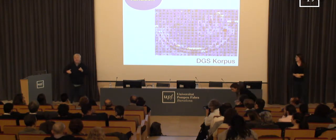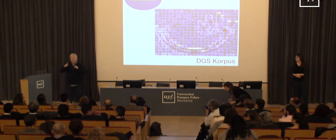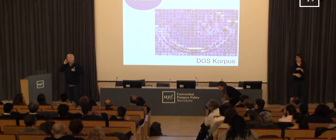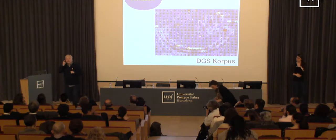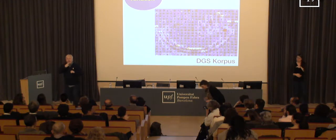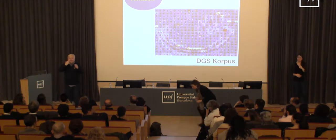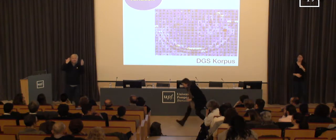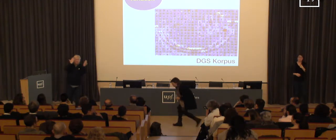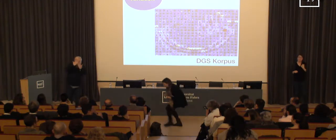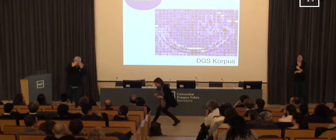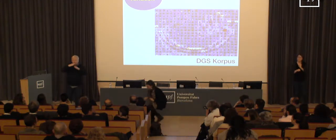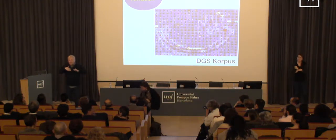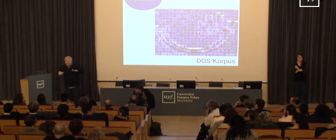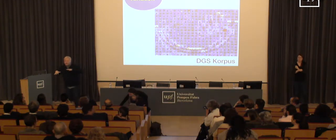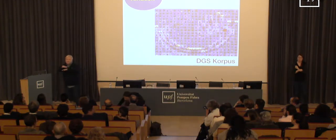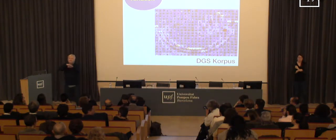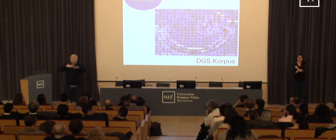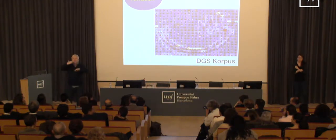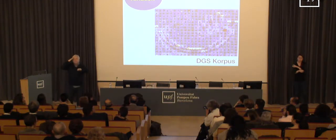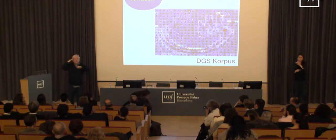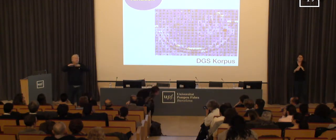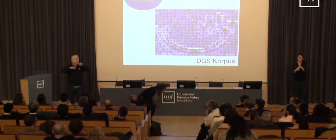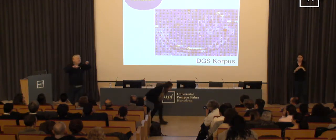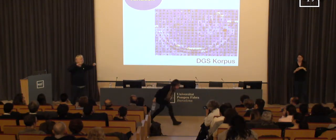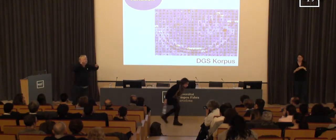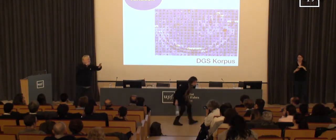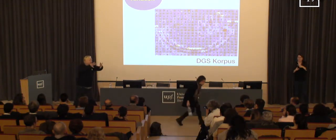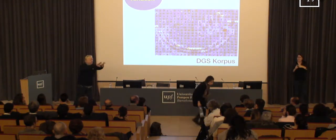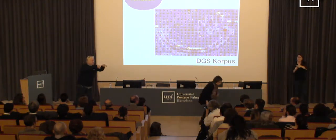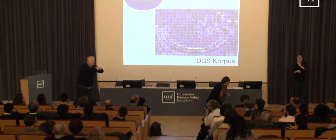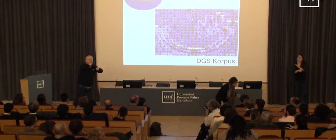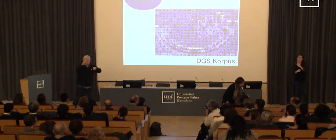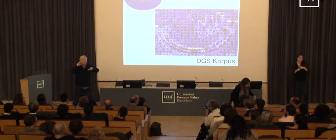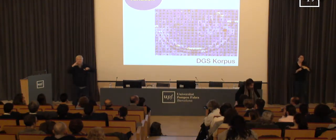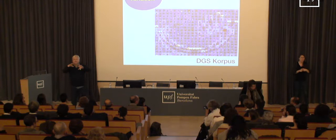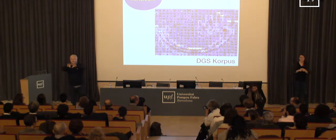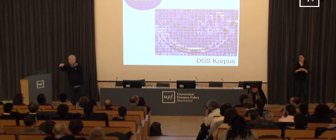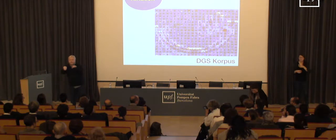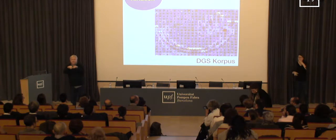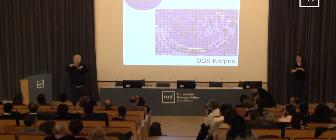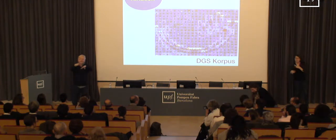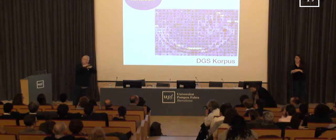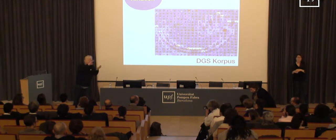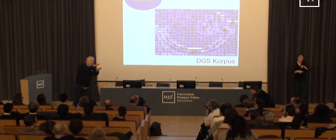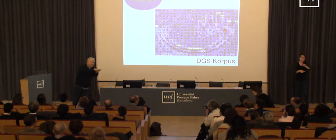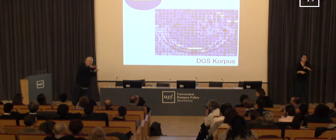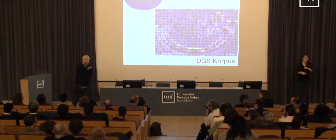on he treballat amb diferents nivells educatius, des de l'educació infantil a l'educació primària.